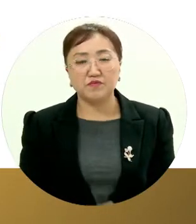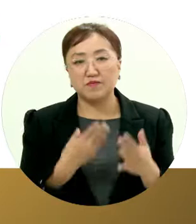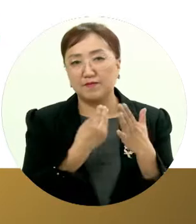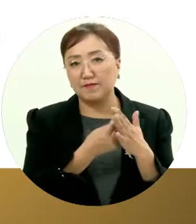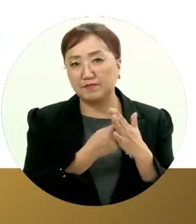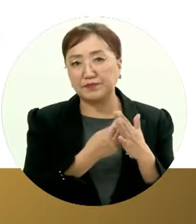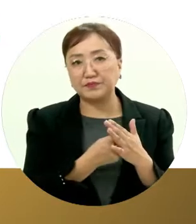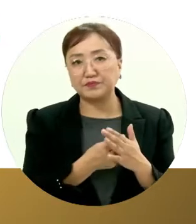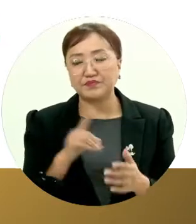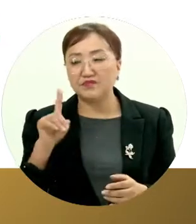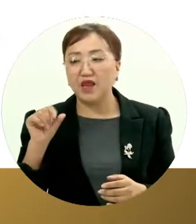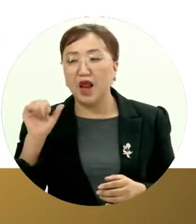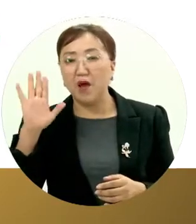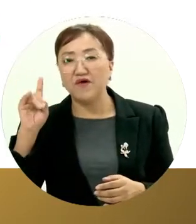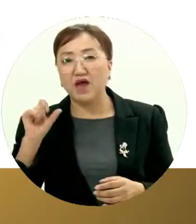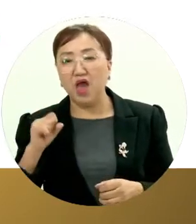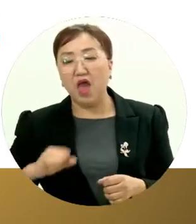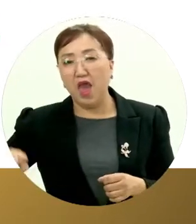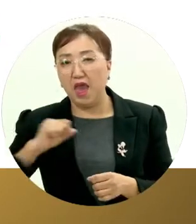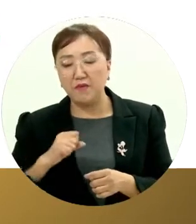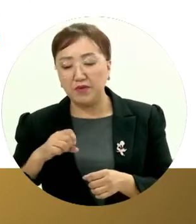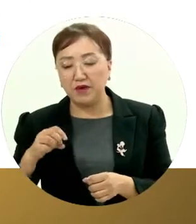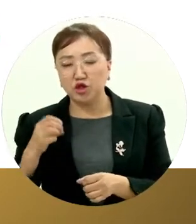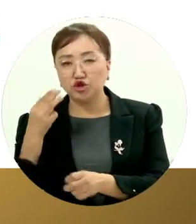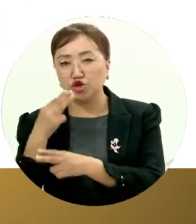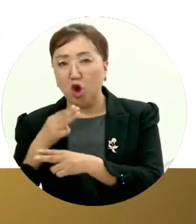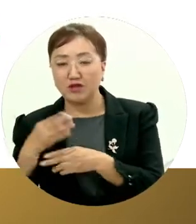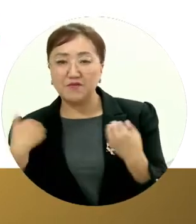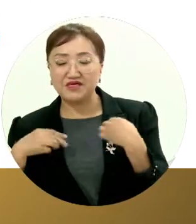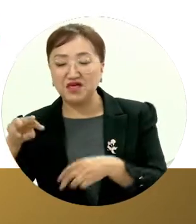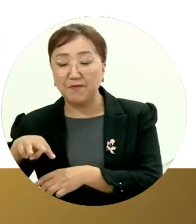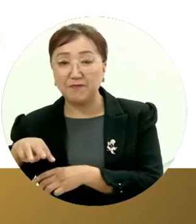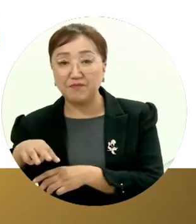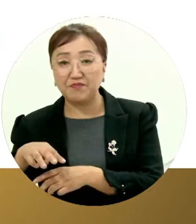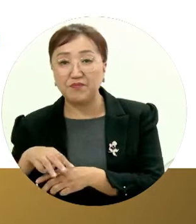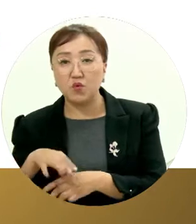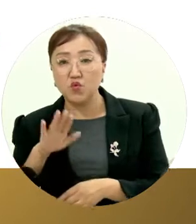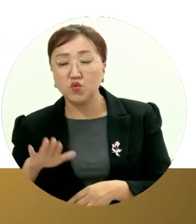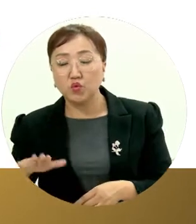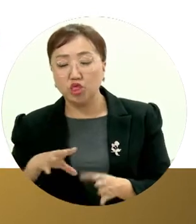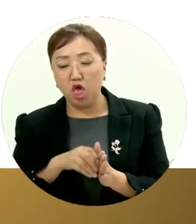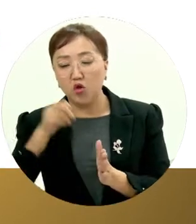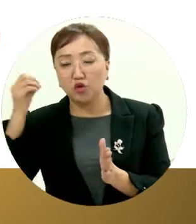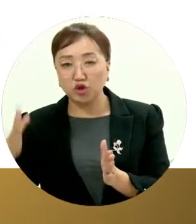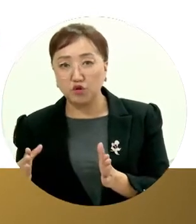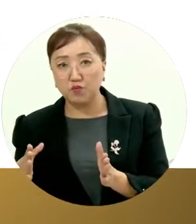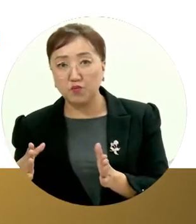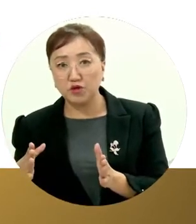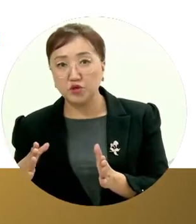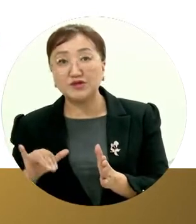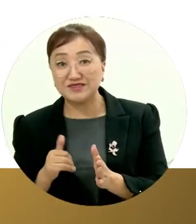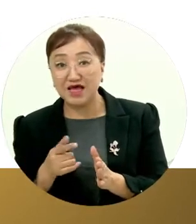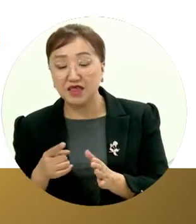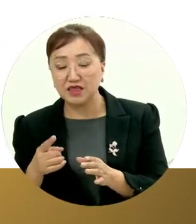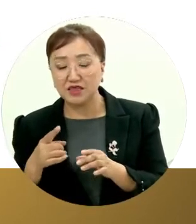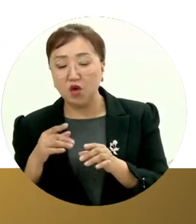За энэ дээр нэг жишээ авъя. Завхан аймагт математикийн багш М гэдэг хүн хүүхдүүд нь оюутан болонгууд хотод